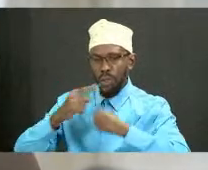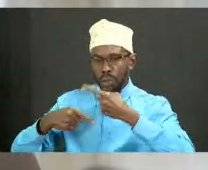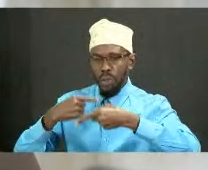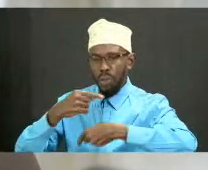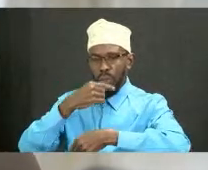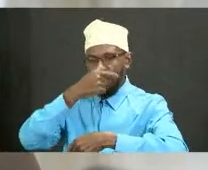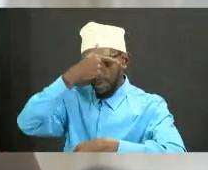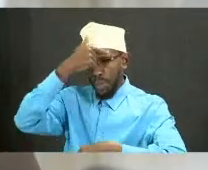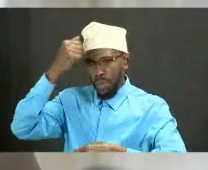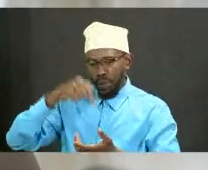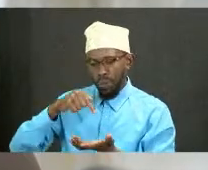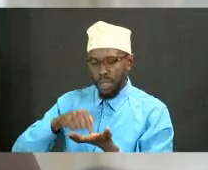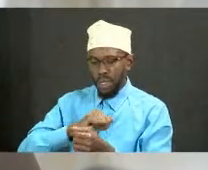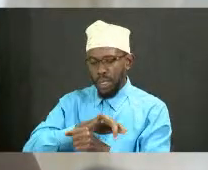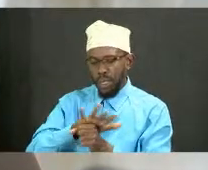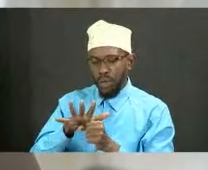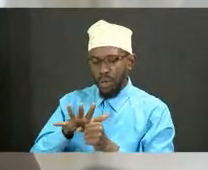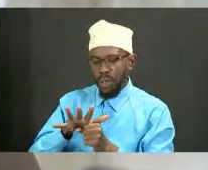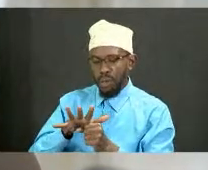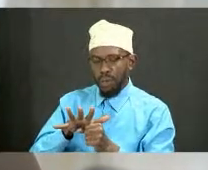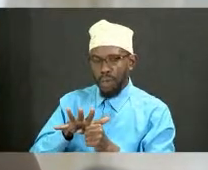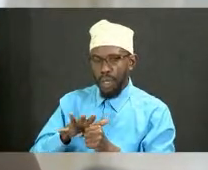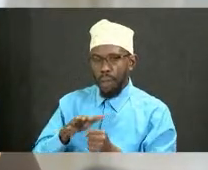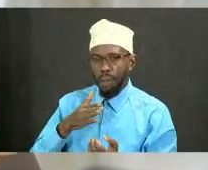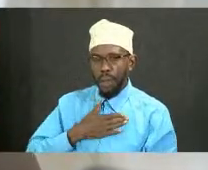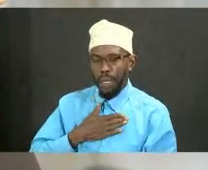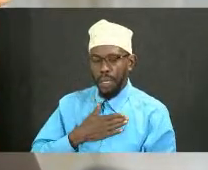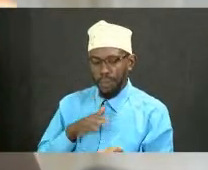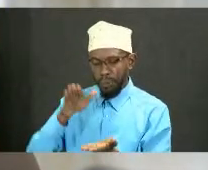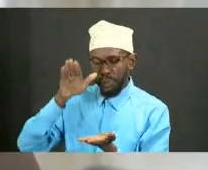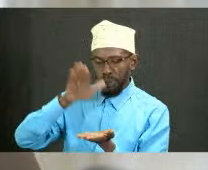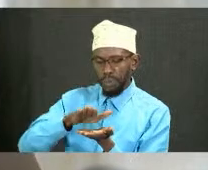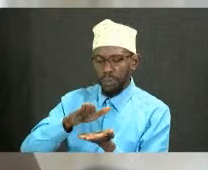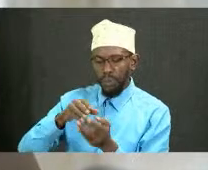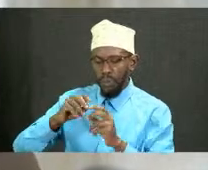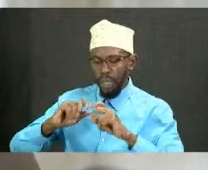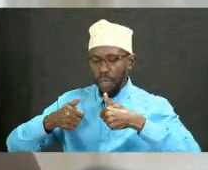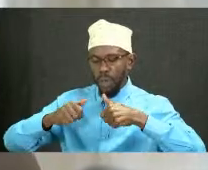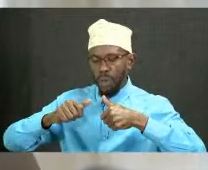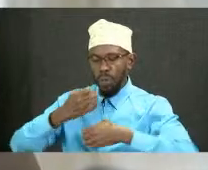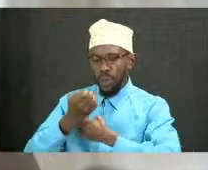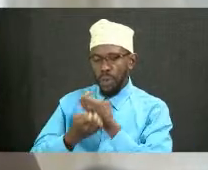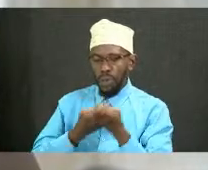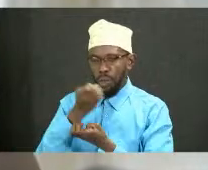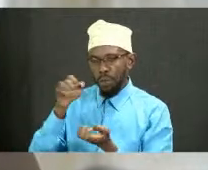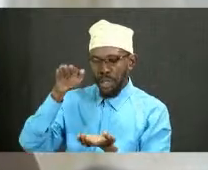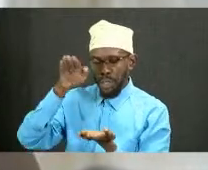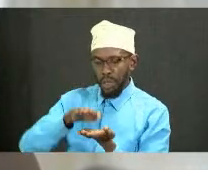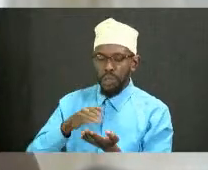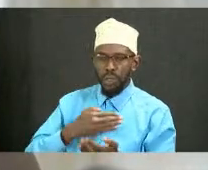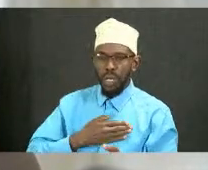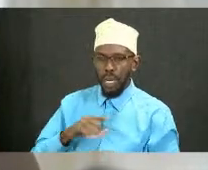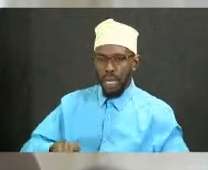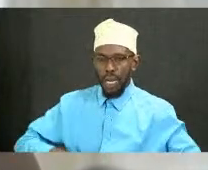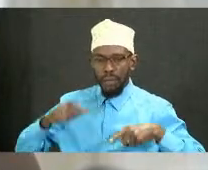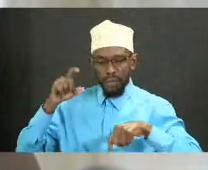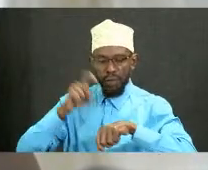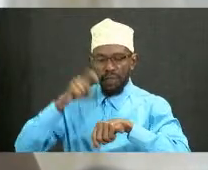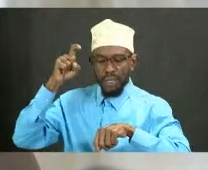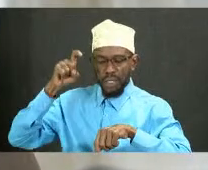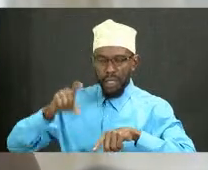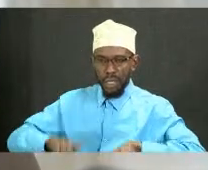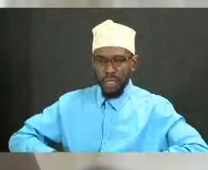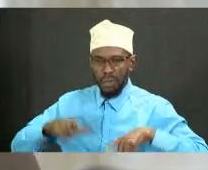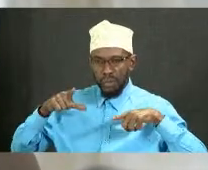hamtakuwa mkienda kwa sababu ya hili jambo, na mapato yangu imepunguka kiasi hiki na hivi ndivyo itaathiri maisha